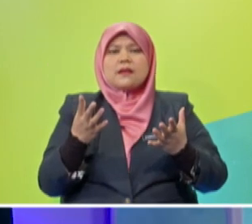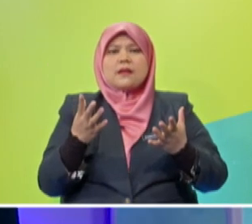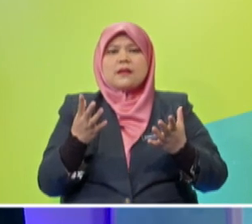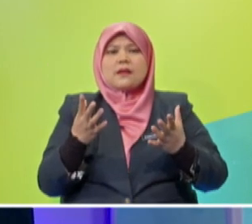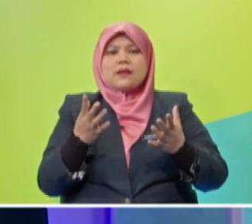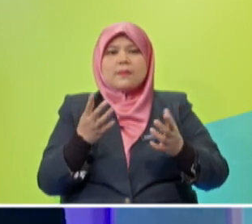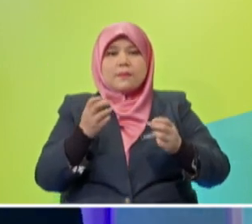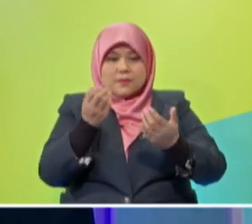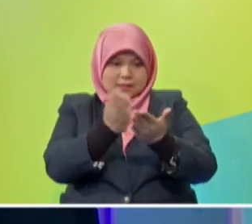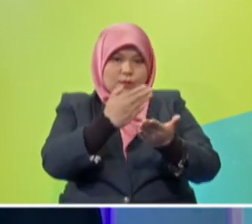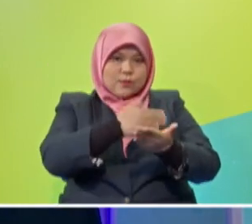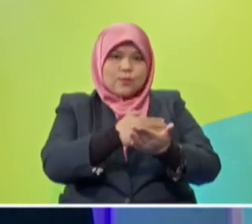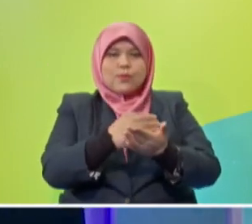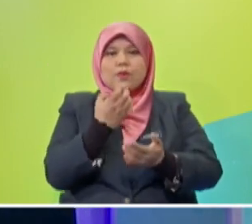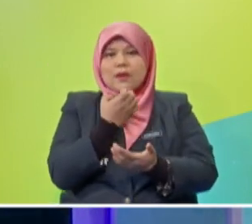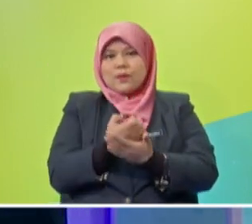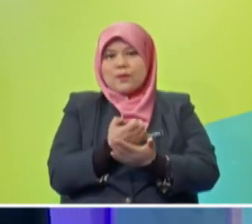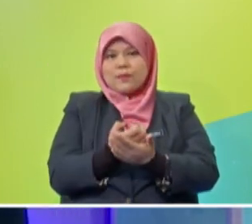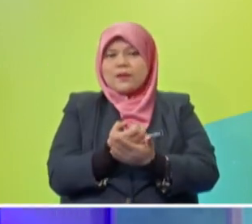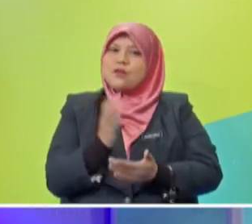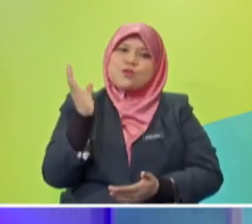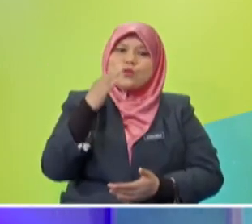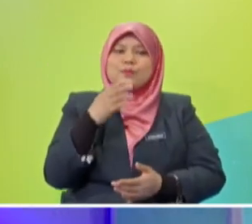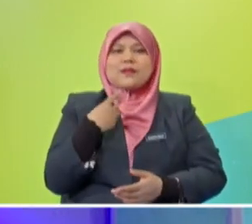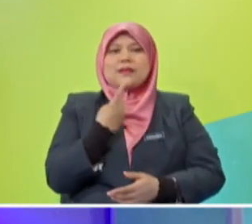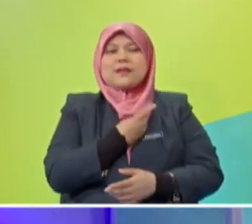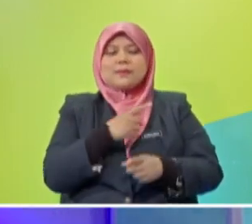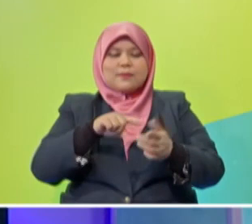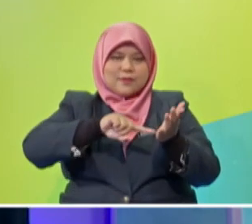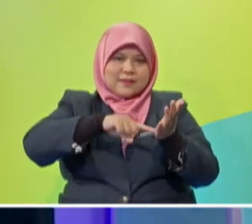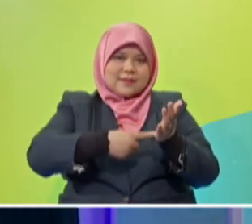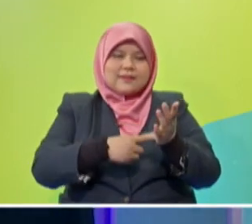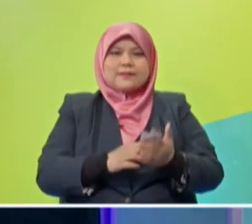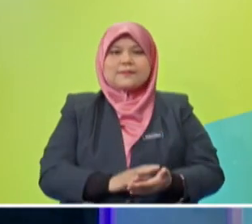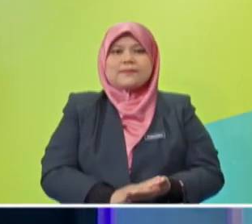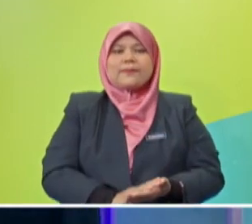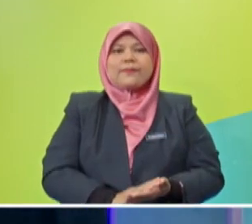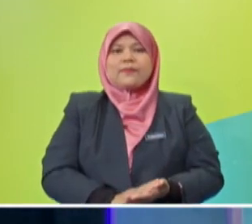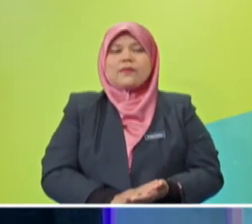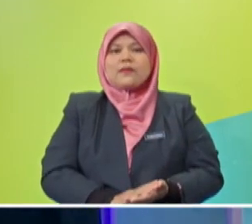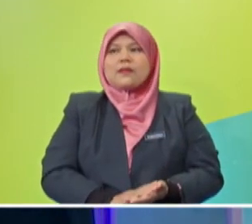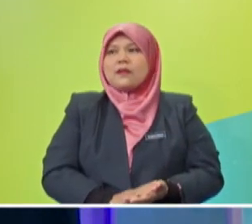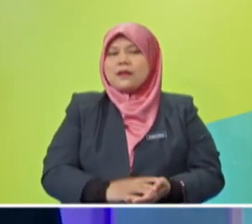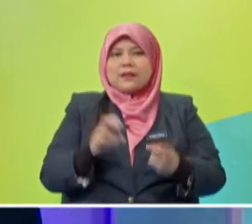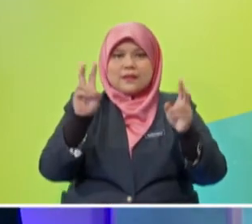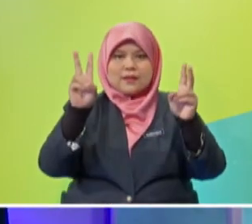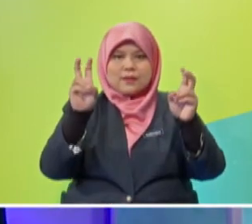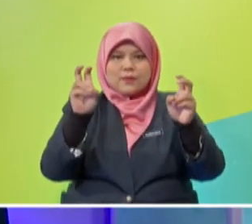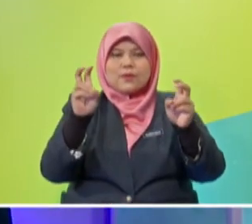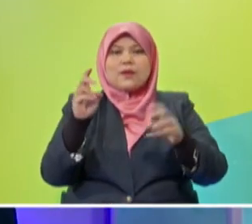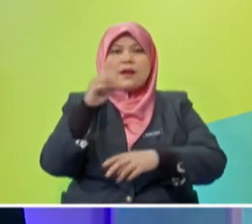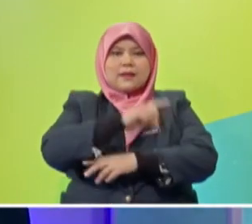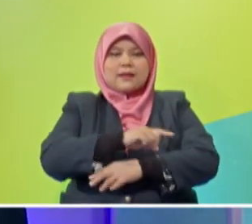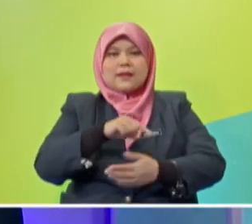beberapa sektor. Baik. Apa kata? Jom kita mulakan. Okey, baiklah. Kita akan mulakan. Baiklah, ini adalah tajuk kita untuk hari